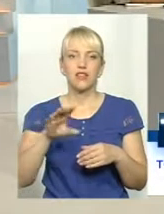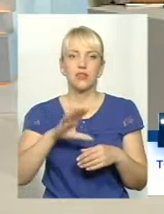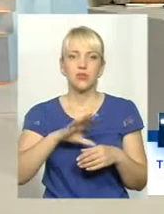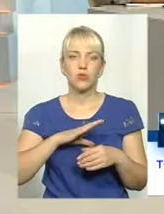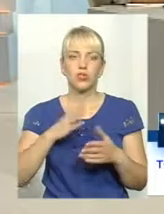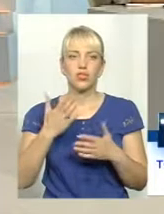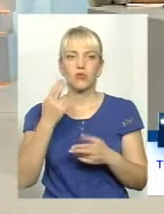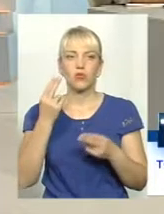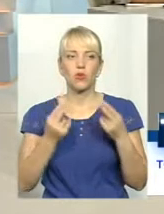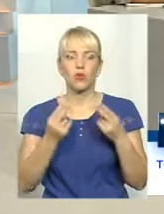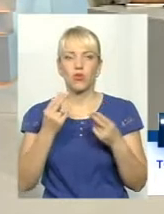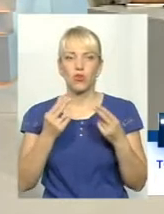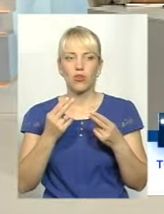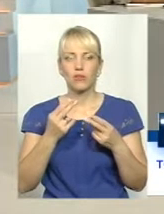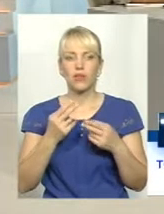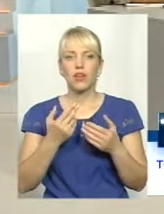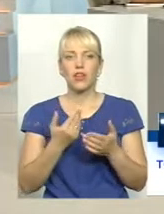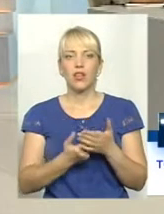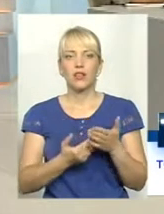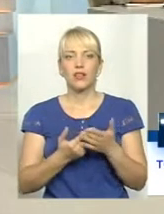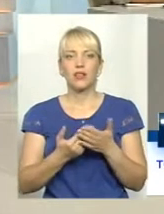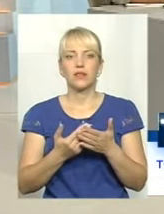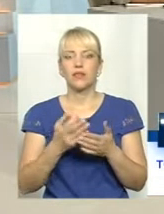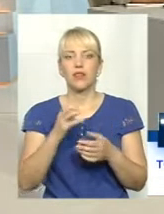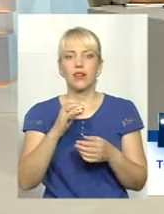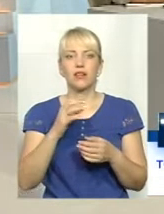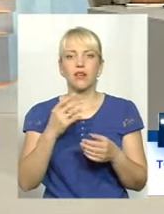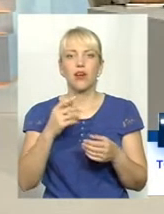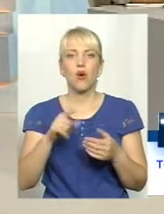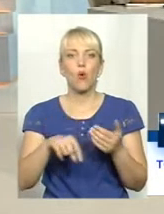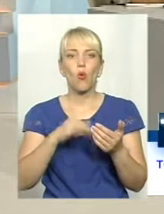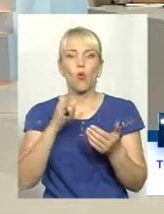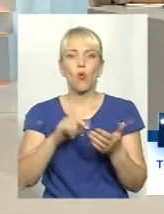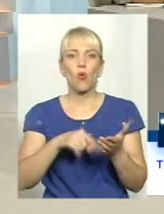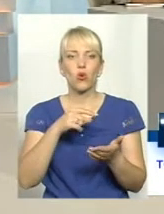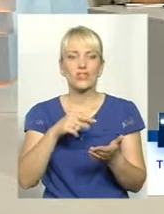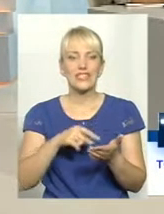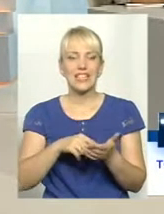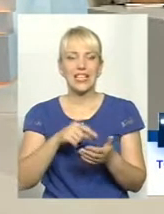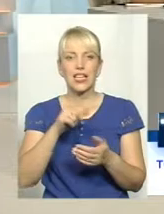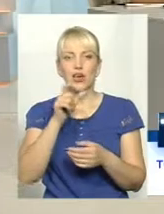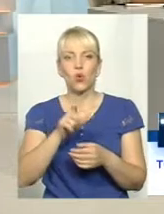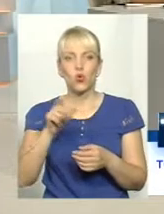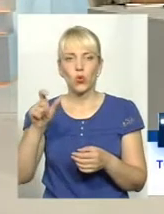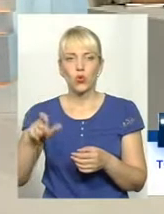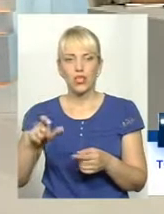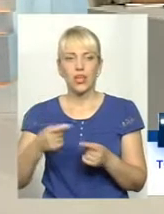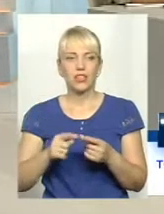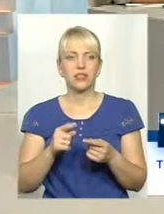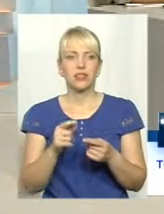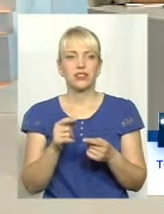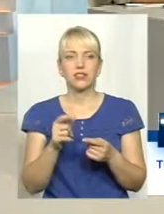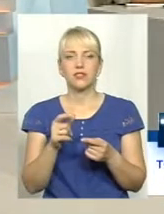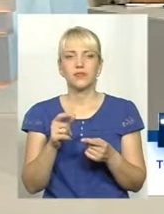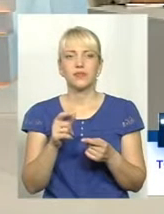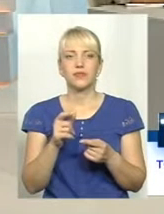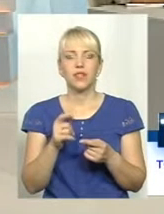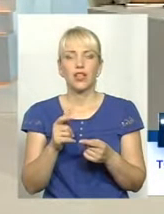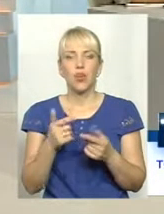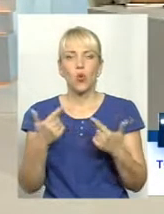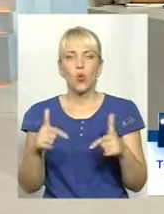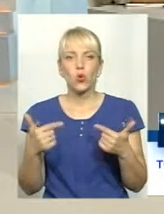логотип Кам'янця-Подільського, довгий час збиралися неодноразово фокус-групи, робилися опитування,